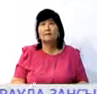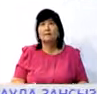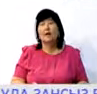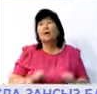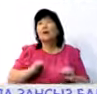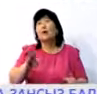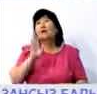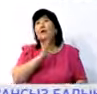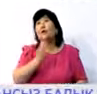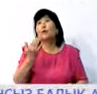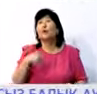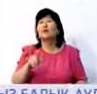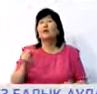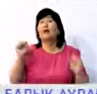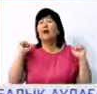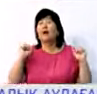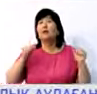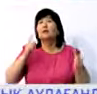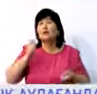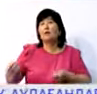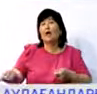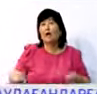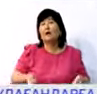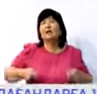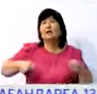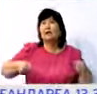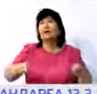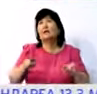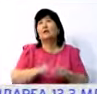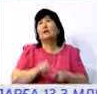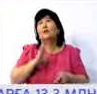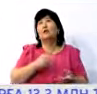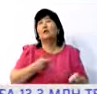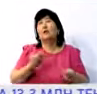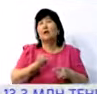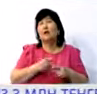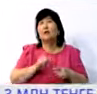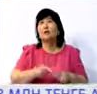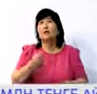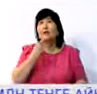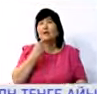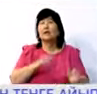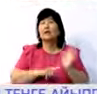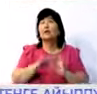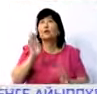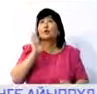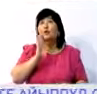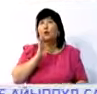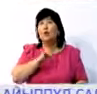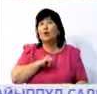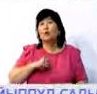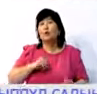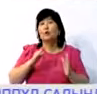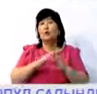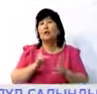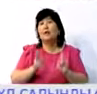Батыр ана осыған дейін иінді ағашты асынып та, арбаны айдап та, шананы сүйреп те су тасыды. Дәл осындай қиыншылықпен келетін судың өз үйінің